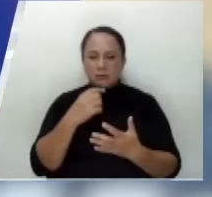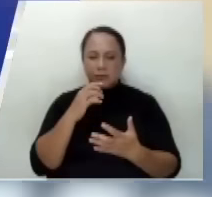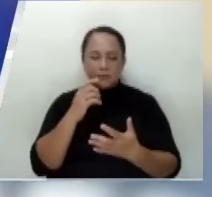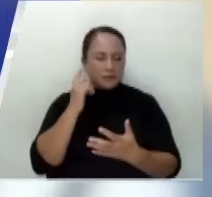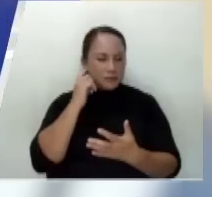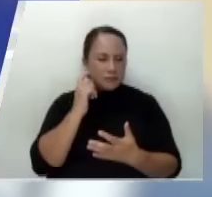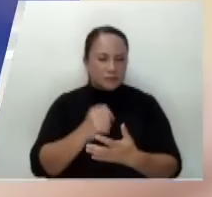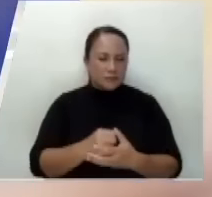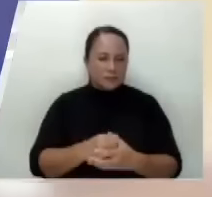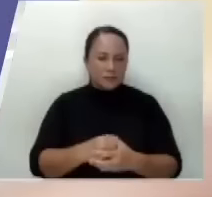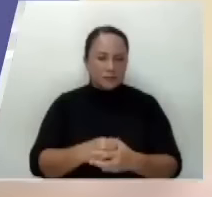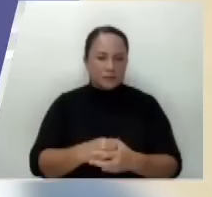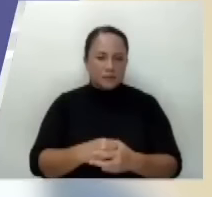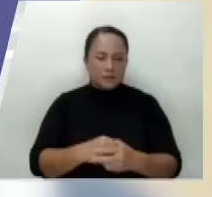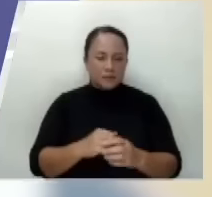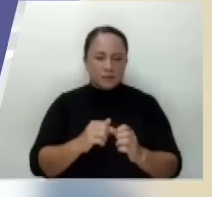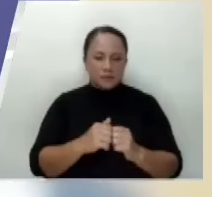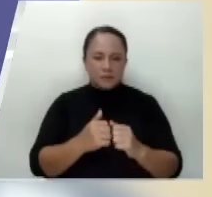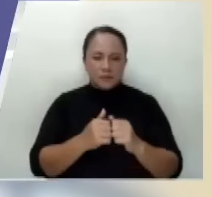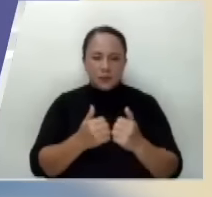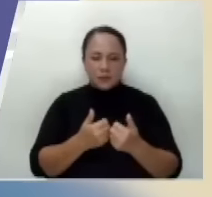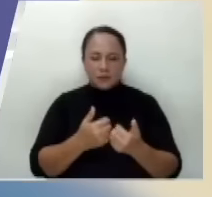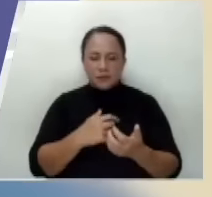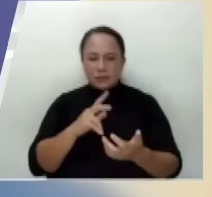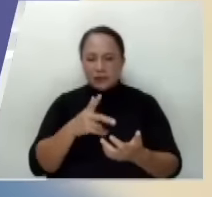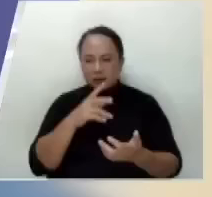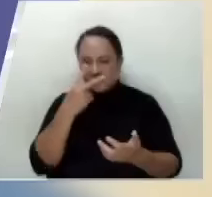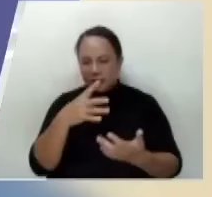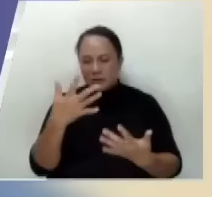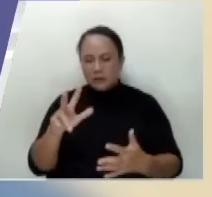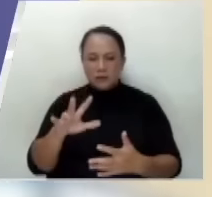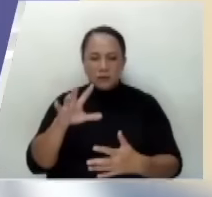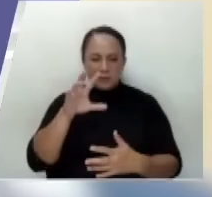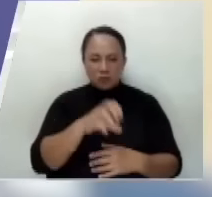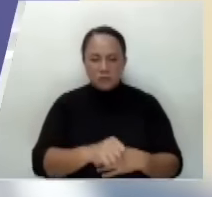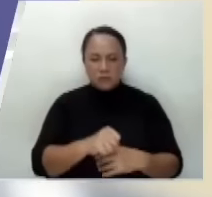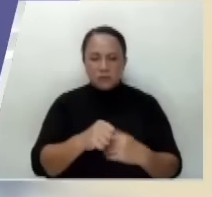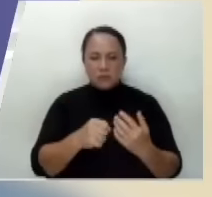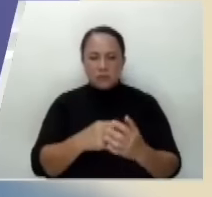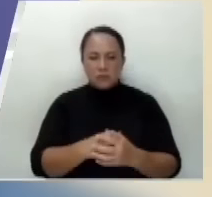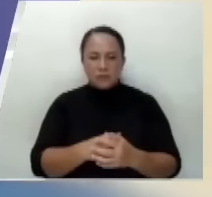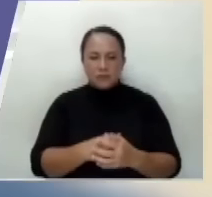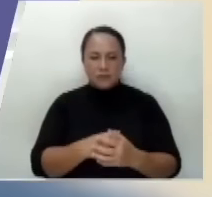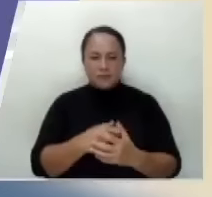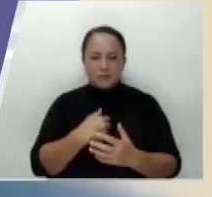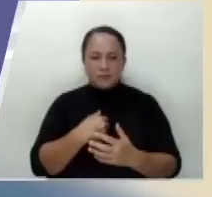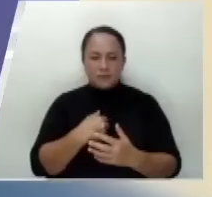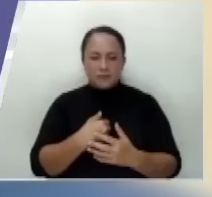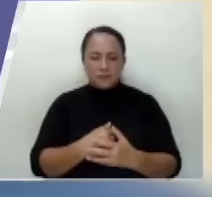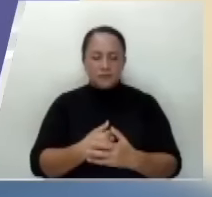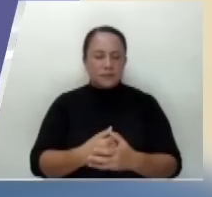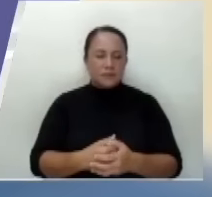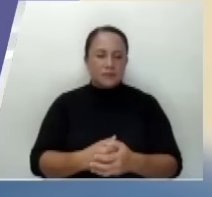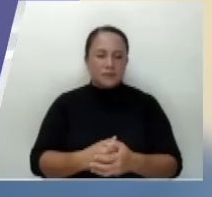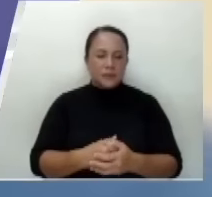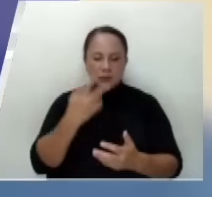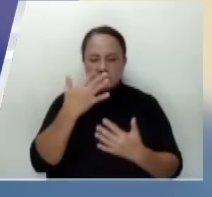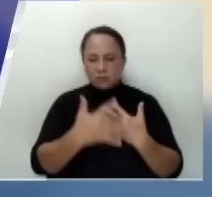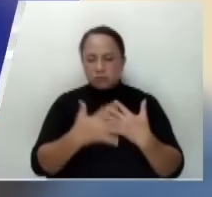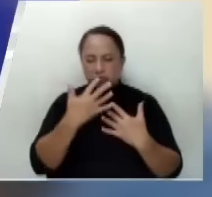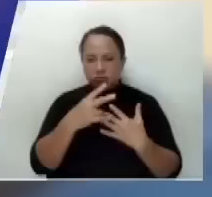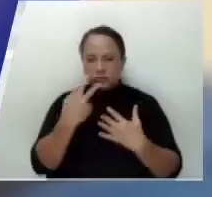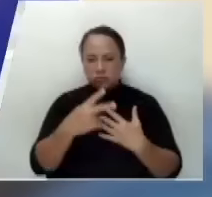niya, nahulog pa hiyang at tuhan may habna. Kigad man hiya, nahulog pa siguro hiyang at tuhan. Ang huling kukuha ng ayam, yung sisibo. Nga,